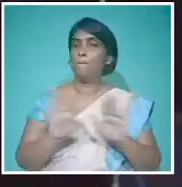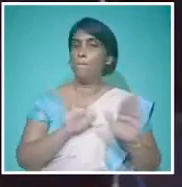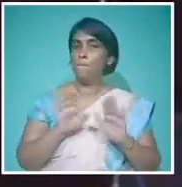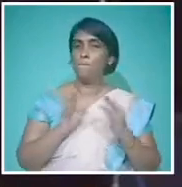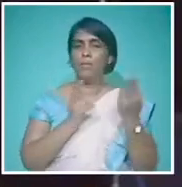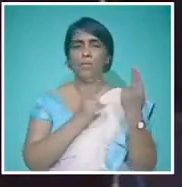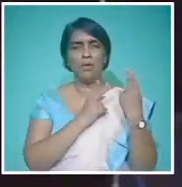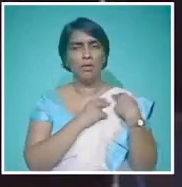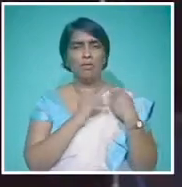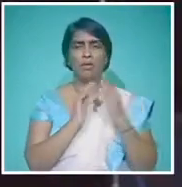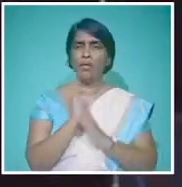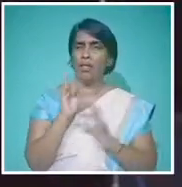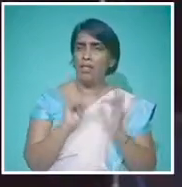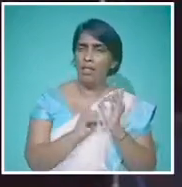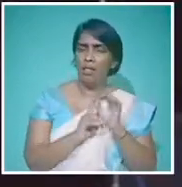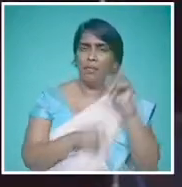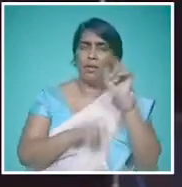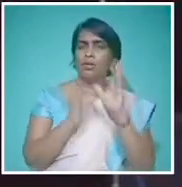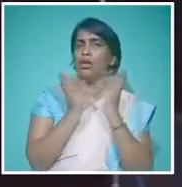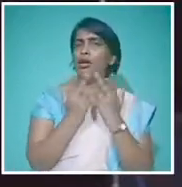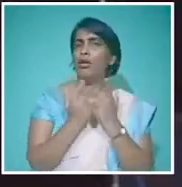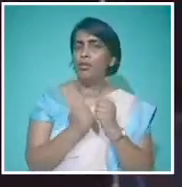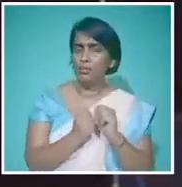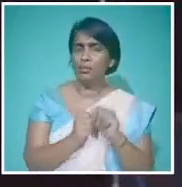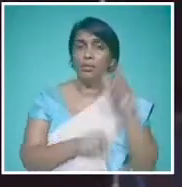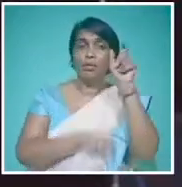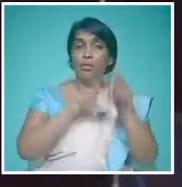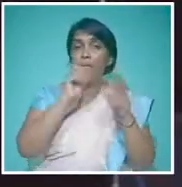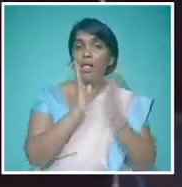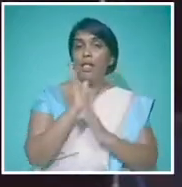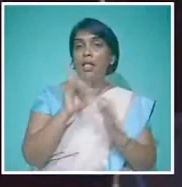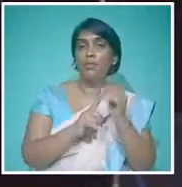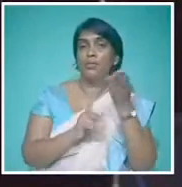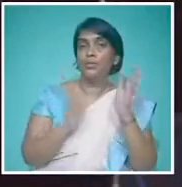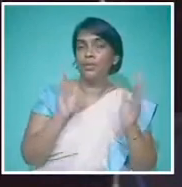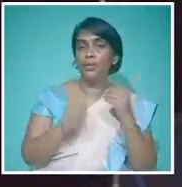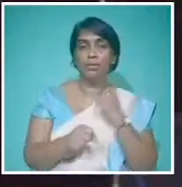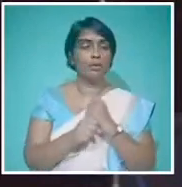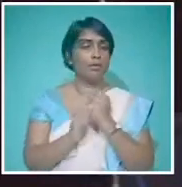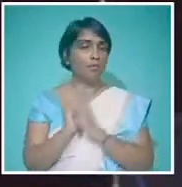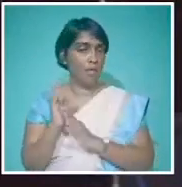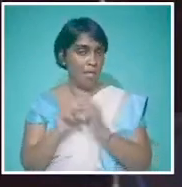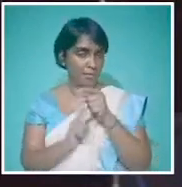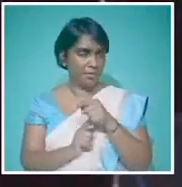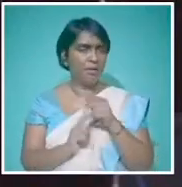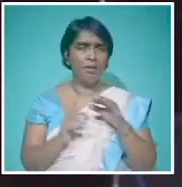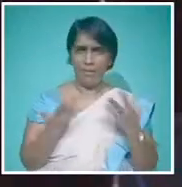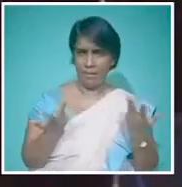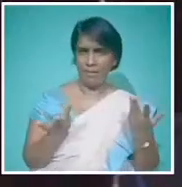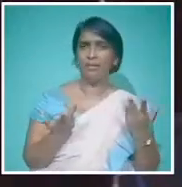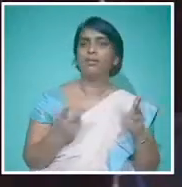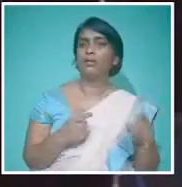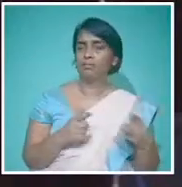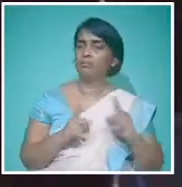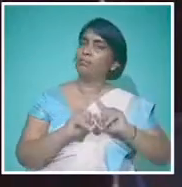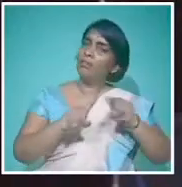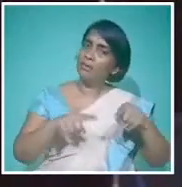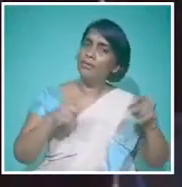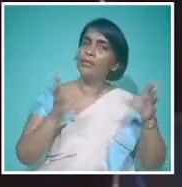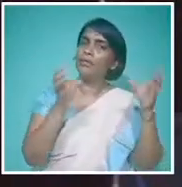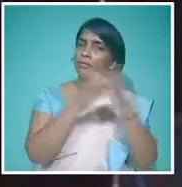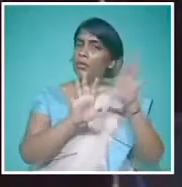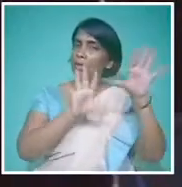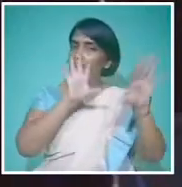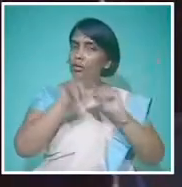තනතුරු ඇමති මණ්ඩලය කීයද, කවුද ඇමතිවරු, රාජ්‍ය ඇමතිවරු ඉන්නවද නැද්ද, ඒ වගේම වෙනත්